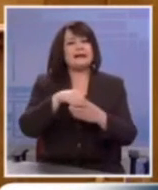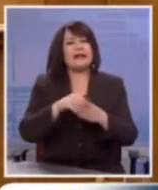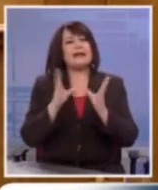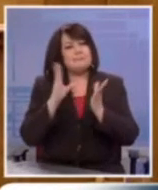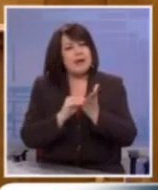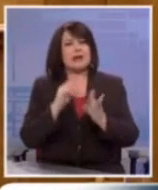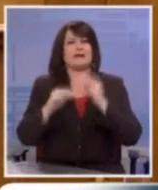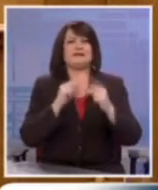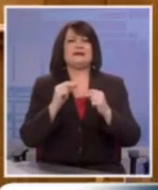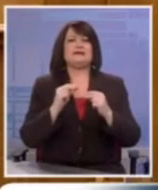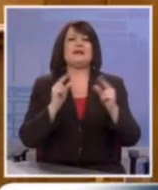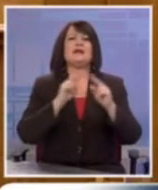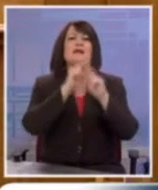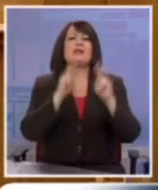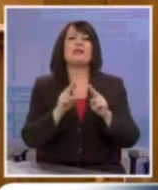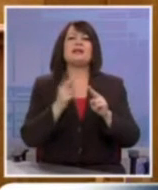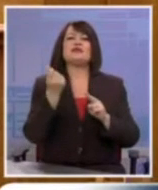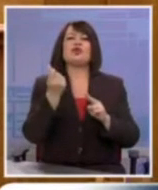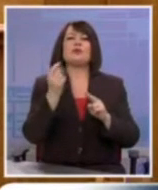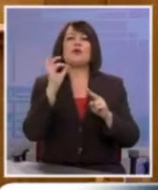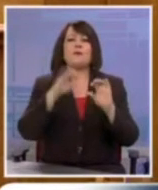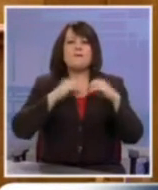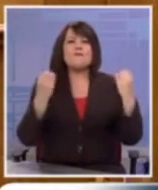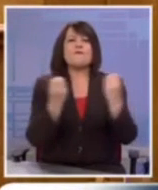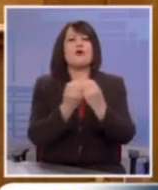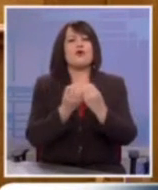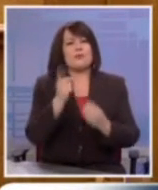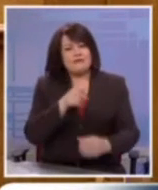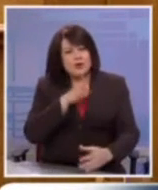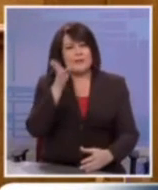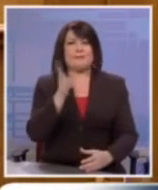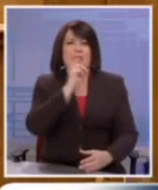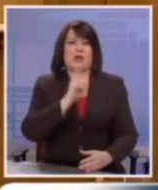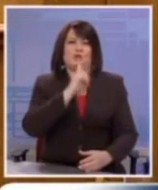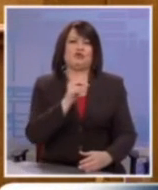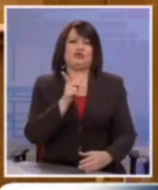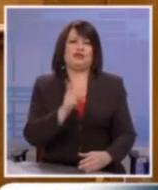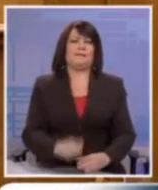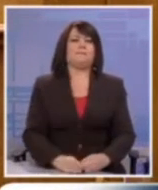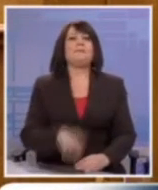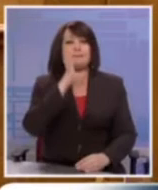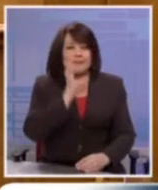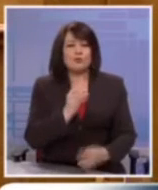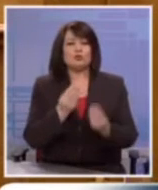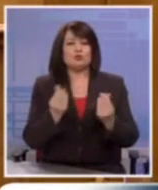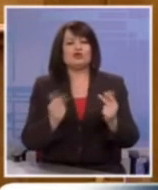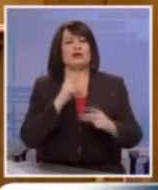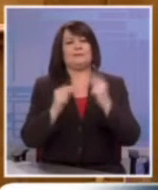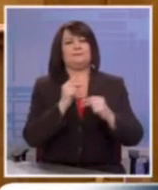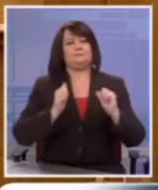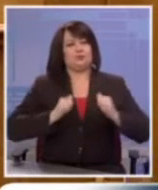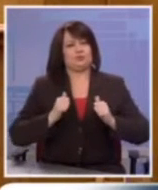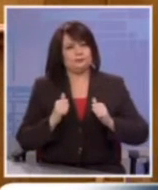ένα διεθνές οικονομικό φόρουμ. Αύριο. Συζητήθηκε εν της πράγμαση με τις πρωτοβουλίες